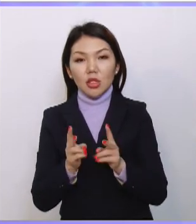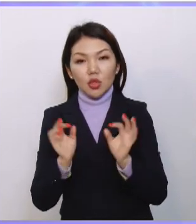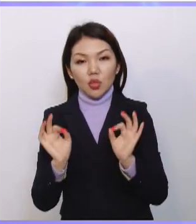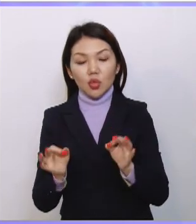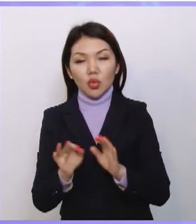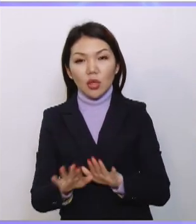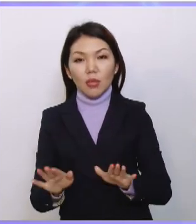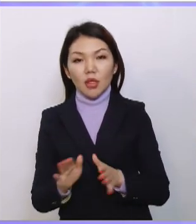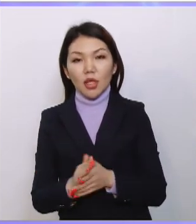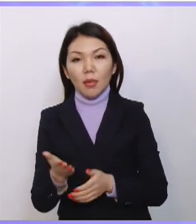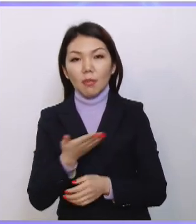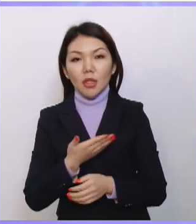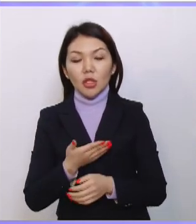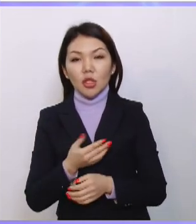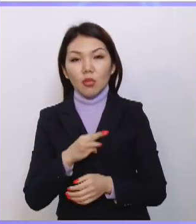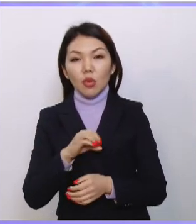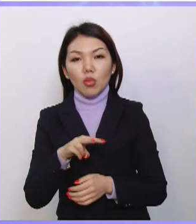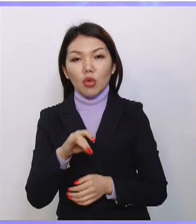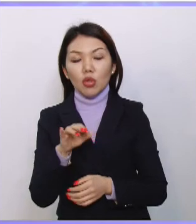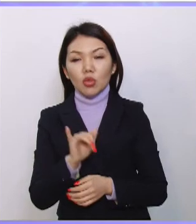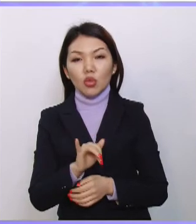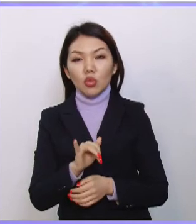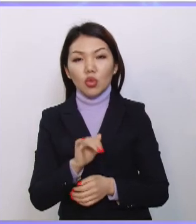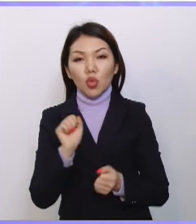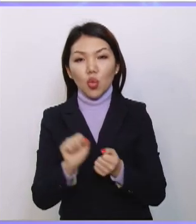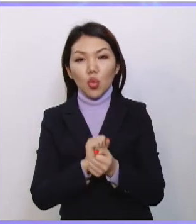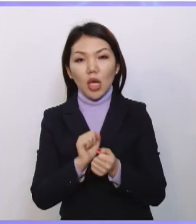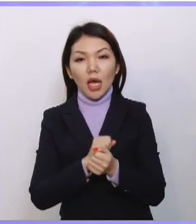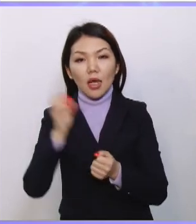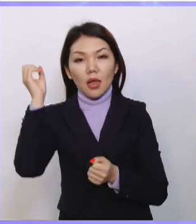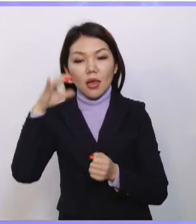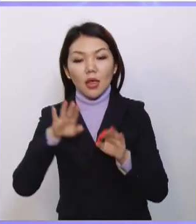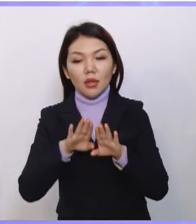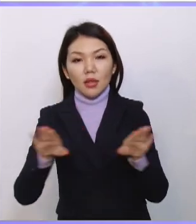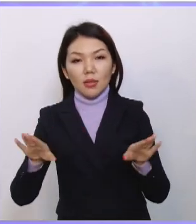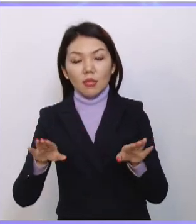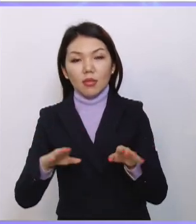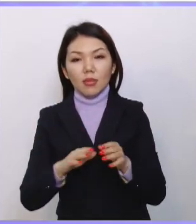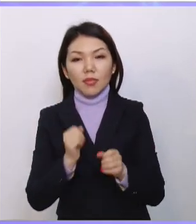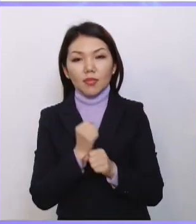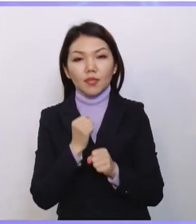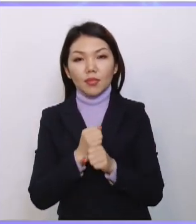Biz nömelördü kurgatıp kak jasaybız. Tuğra.